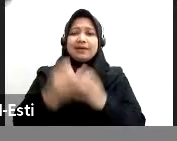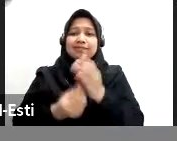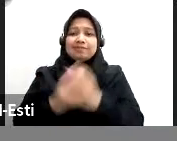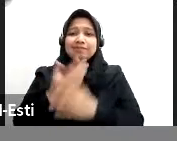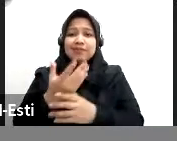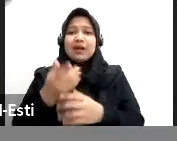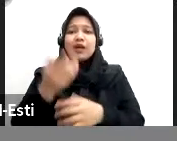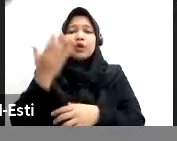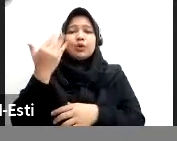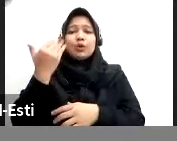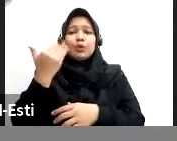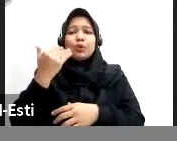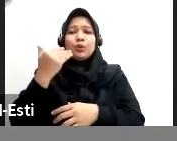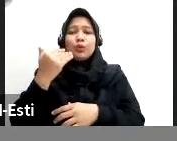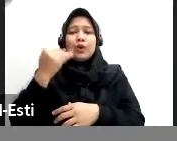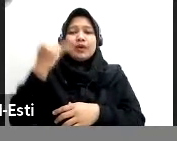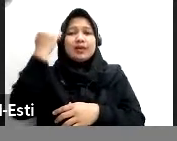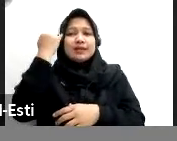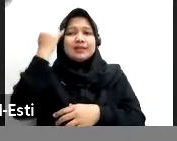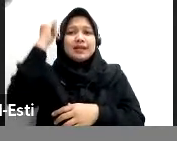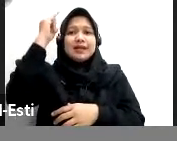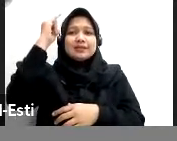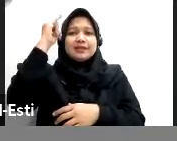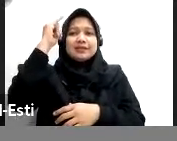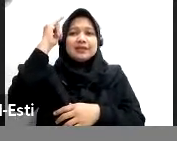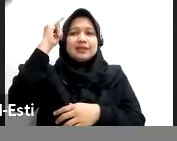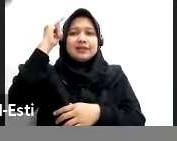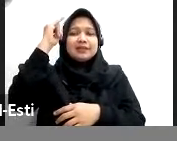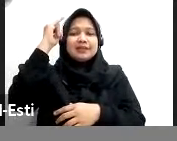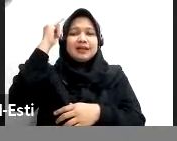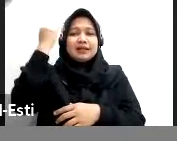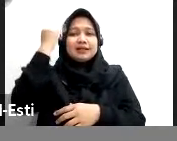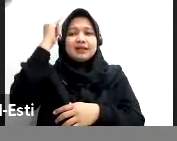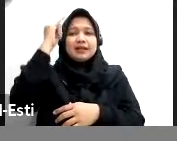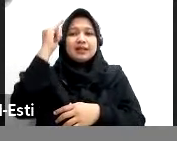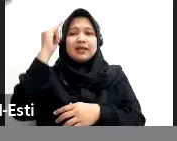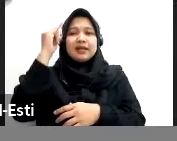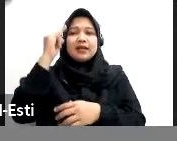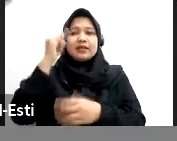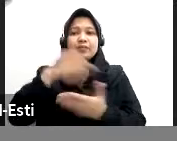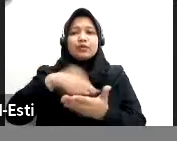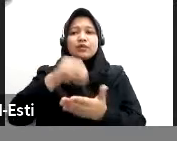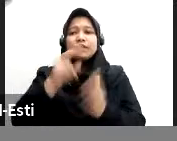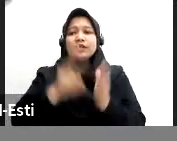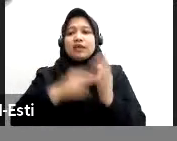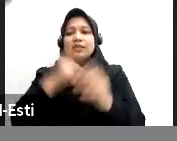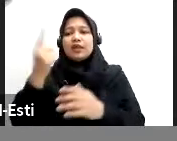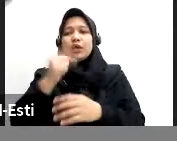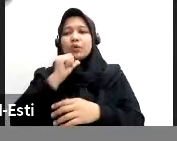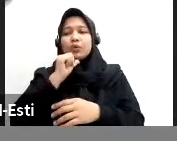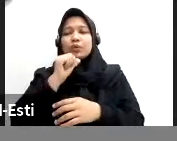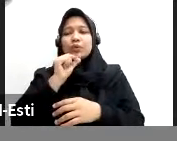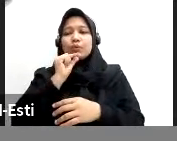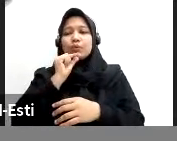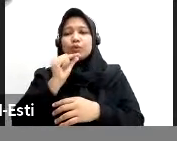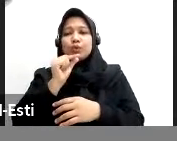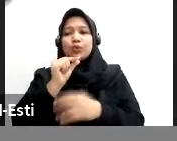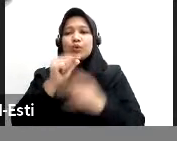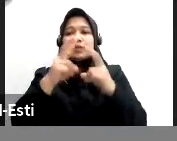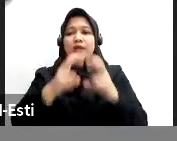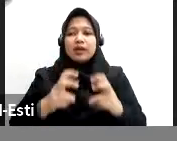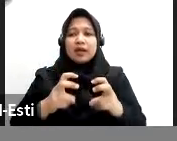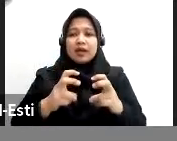ketika inisiasi nya dilakukan oleh National Center for automated information resource atau